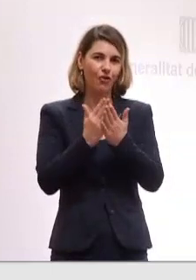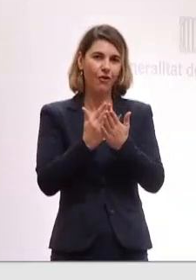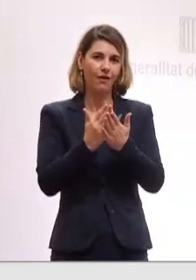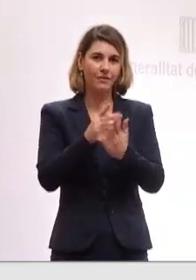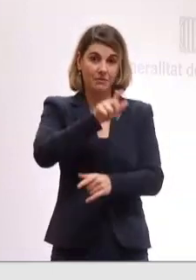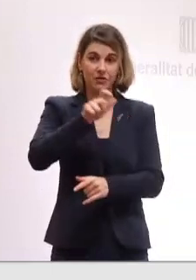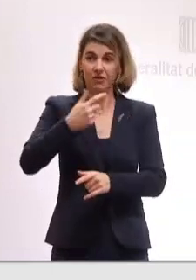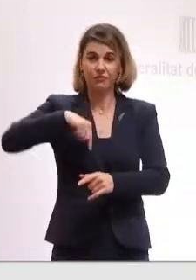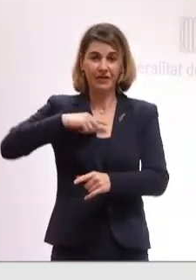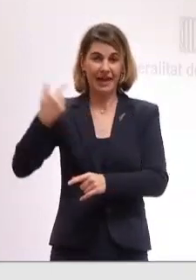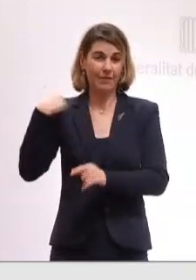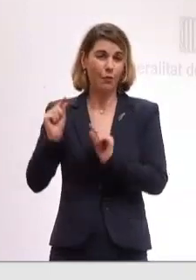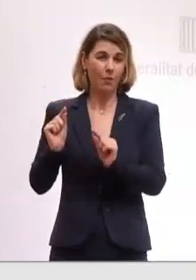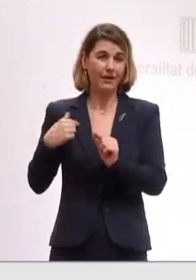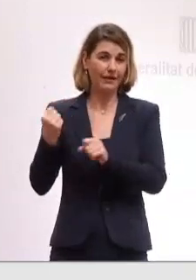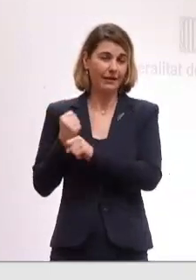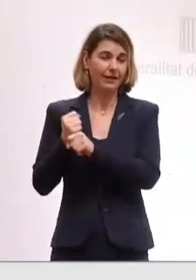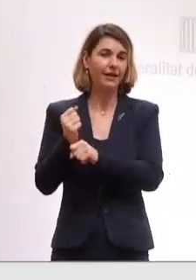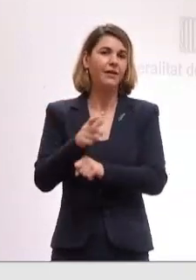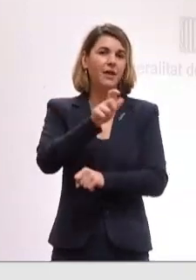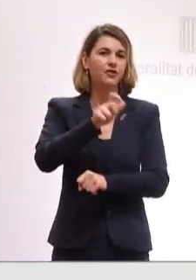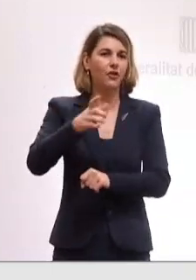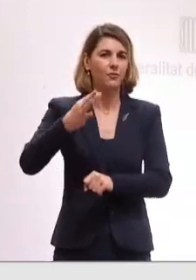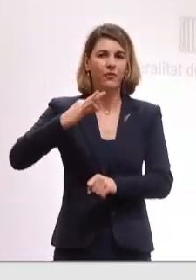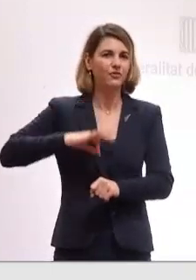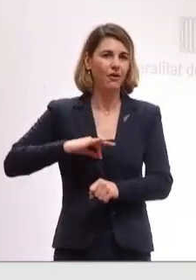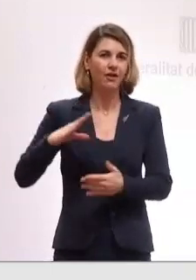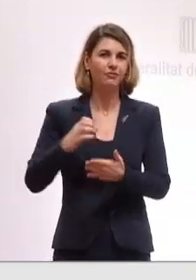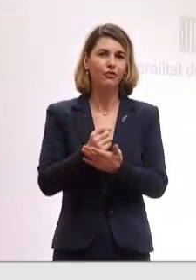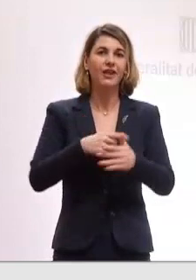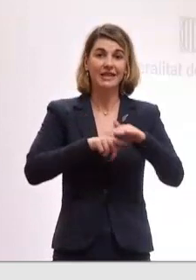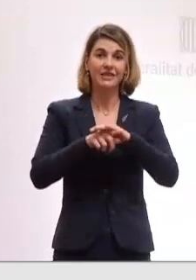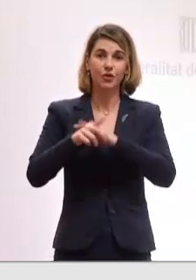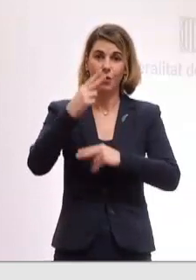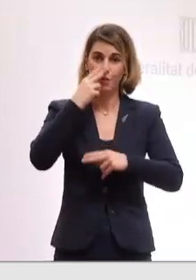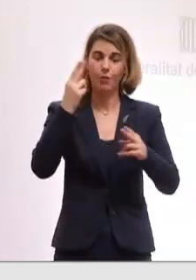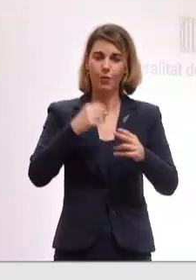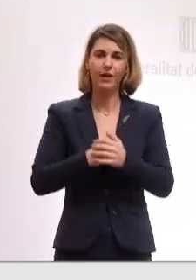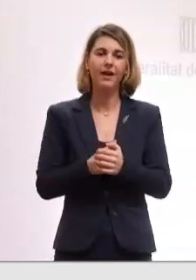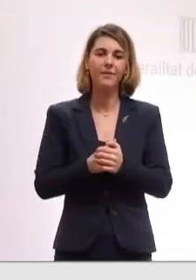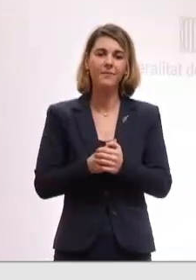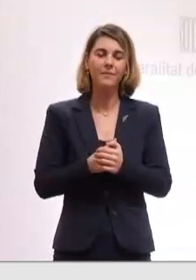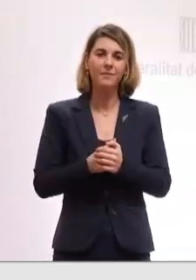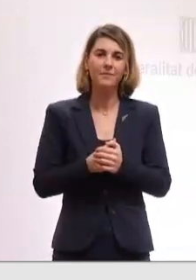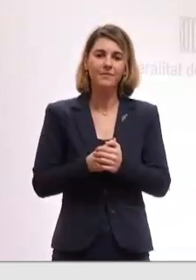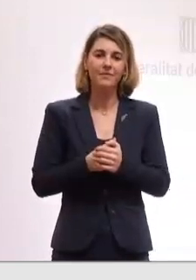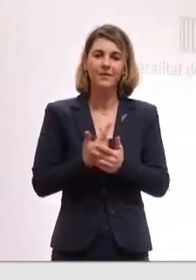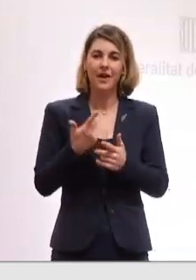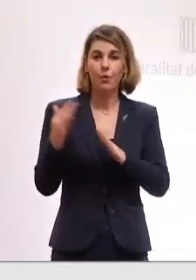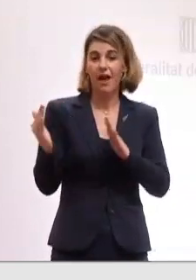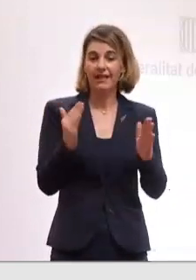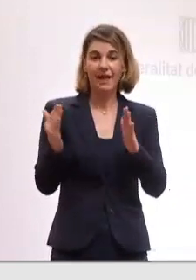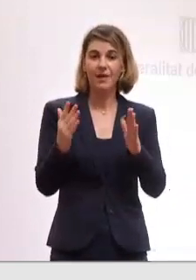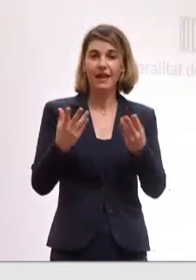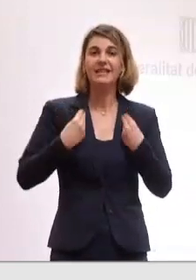allà, gent, tota ella, professionals de la gestió pública, que posaven una etapa de la